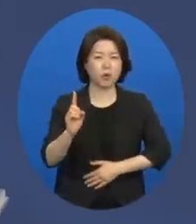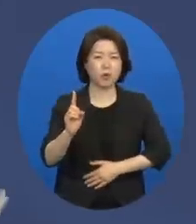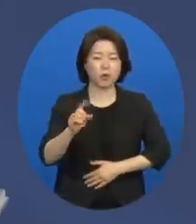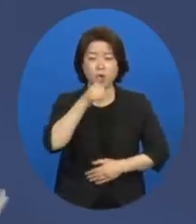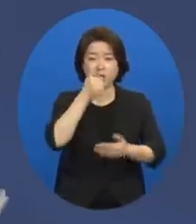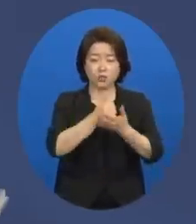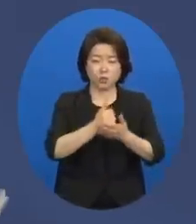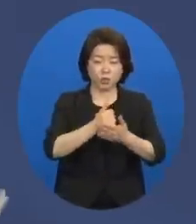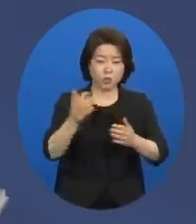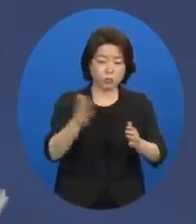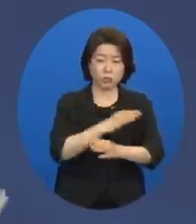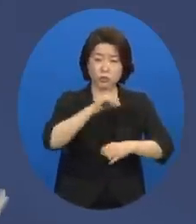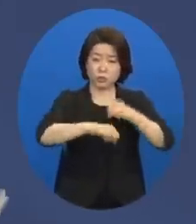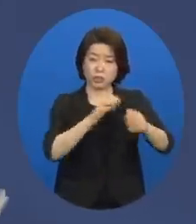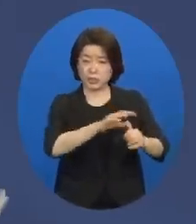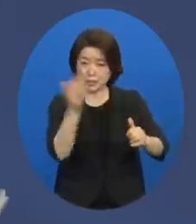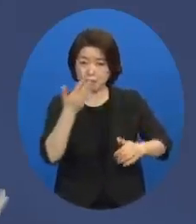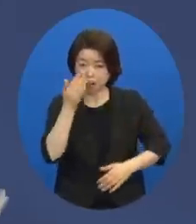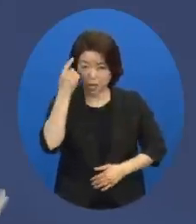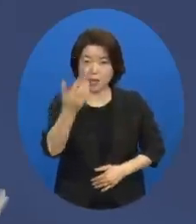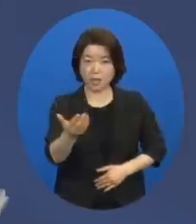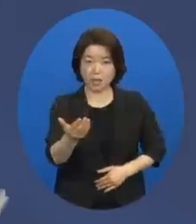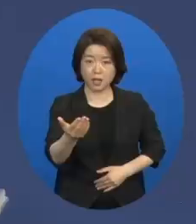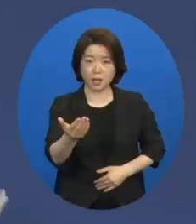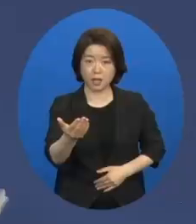죄에서 자유로우십니까?